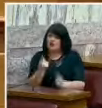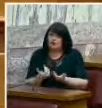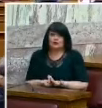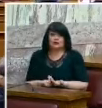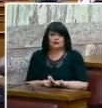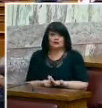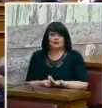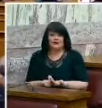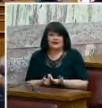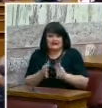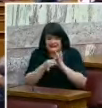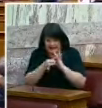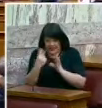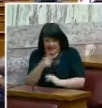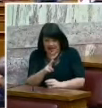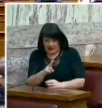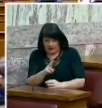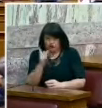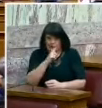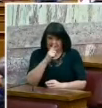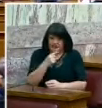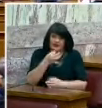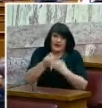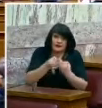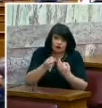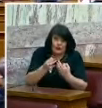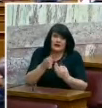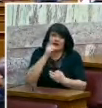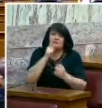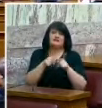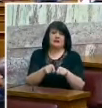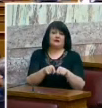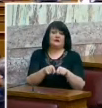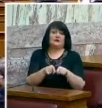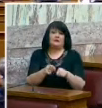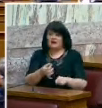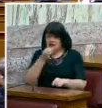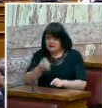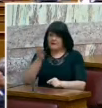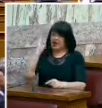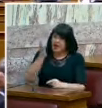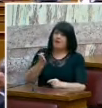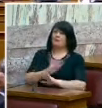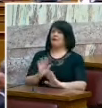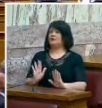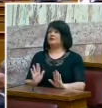οι συνεργάτες σας ή ψεύδεστε συνειδητά. Ελπίζω πραγματικά να είναι το